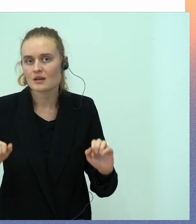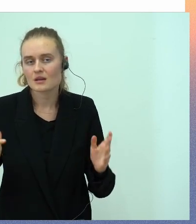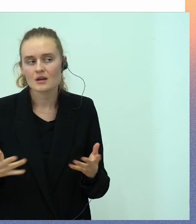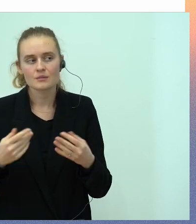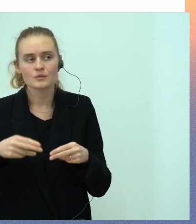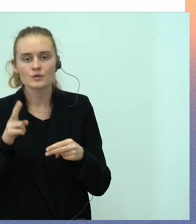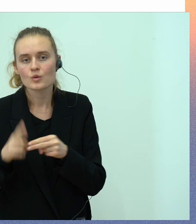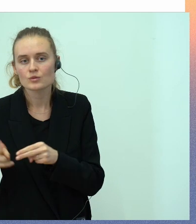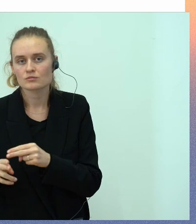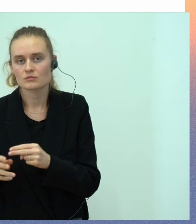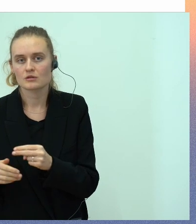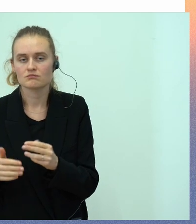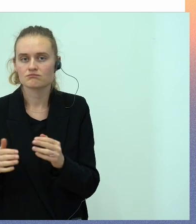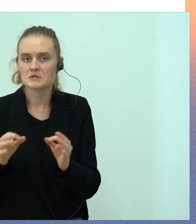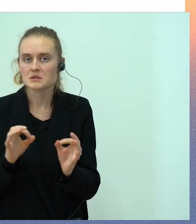pateikti.